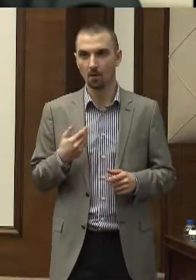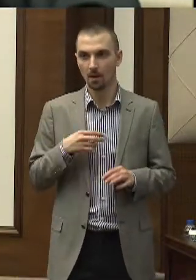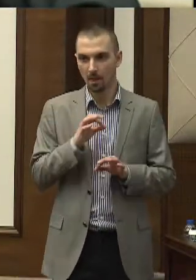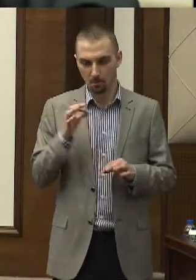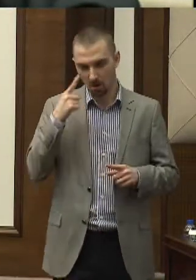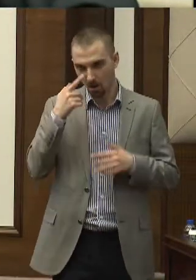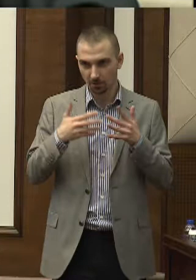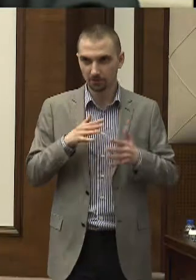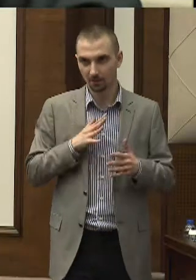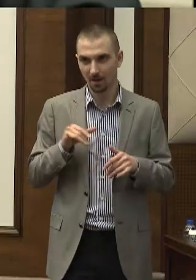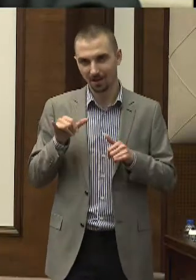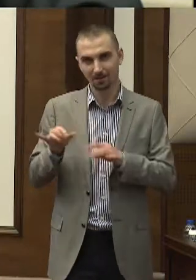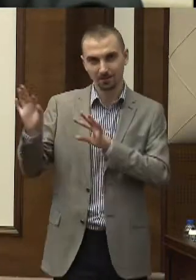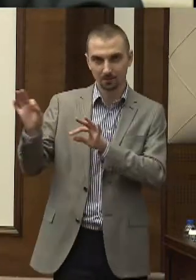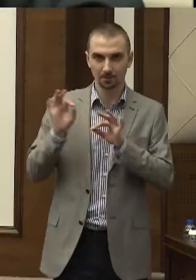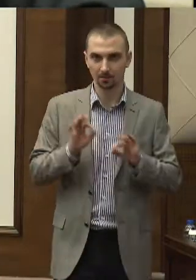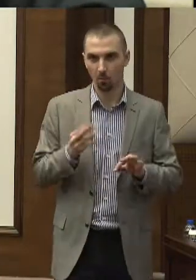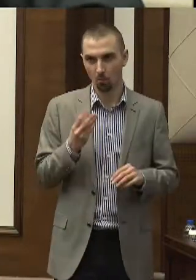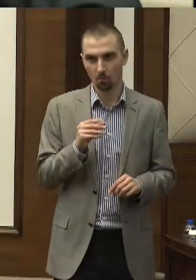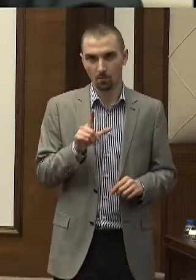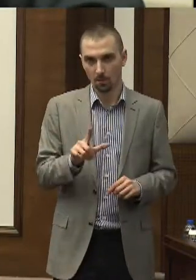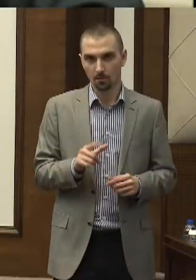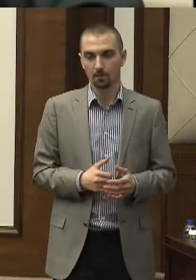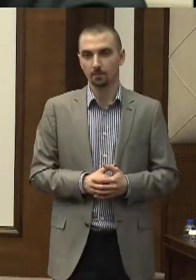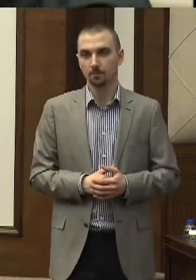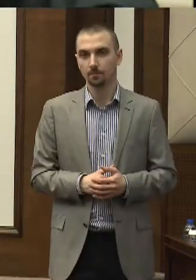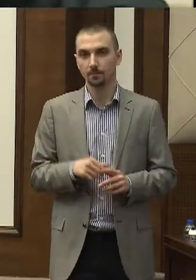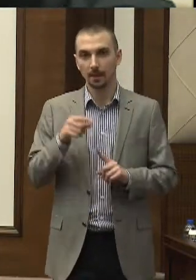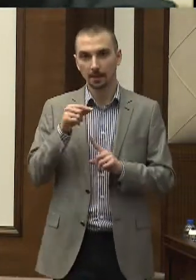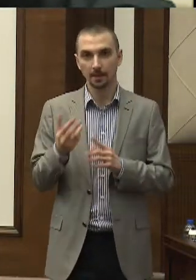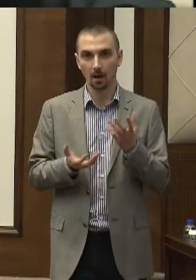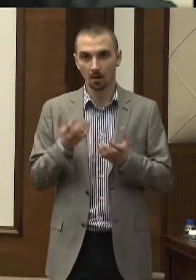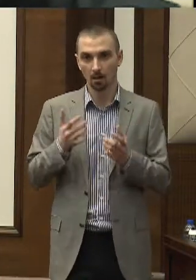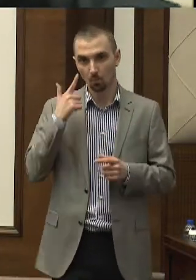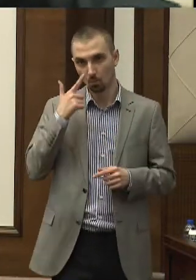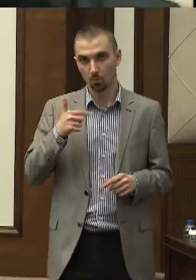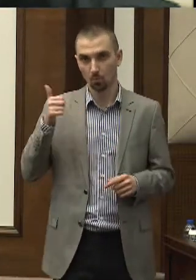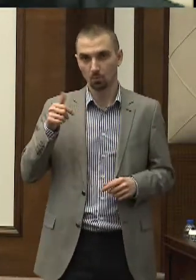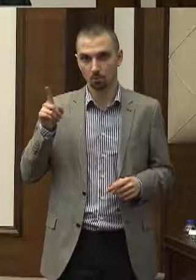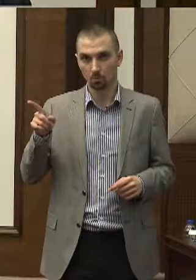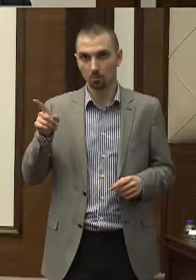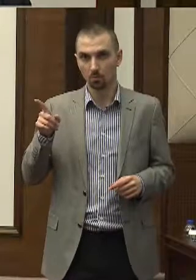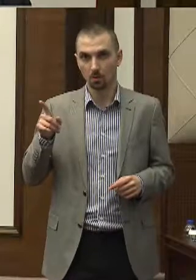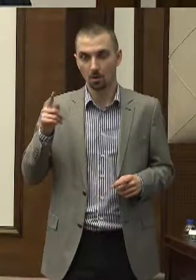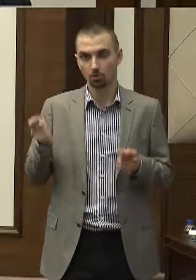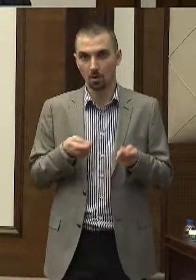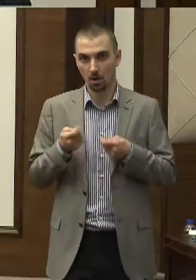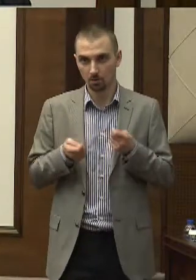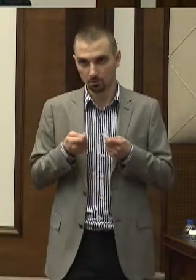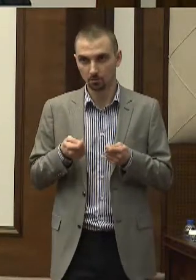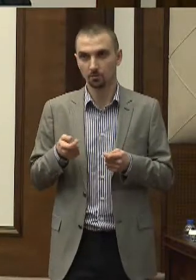açısından geçtiğimizde de söyledik. Sanırım gözden kaçtı. Değerlendirmenizi rica ederim. İnsan Kaynakları Müdürlüğü hazırlasın ve